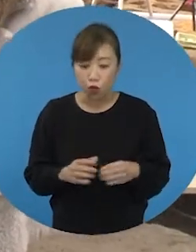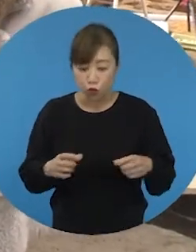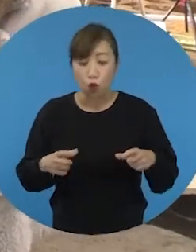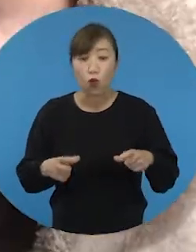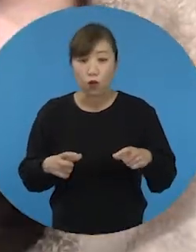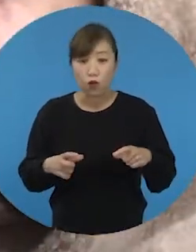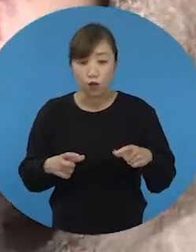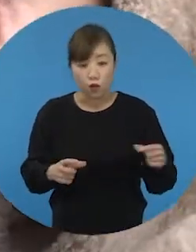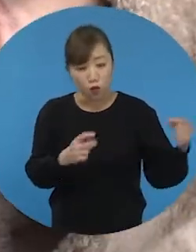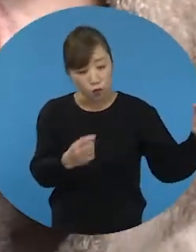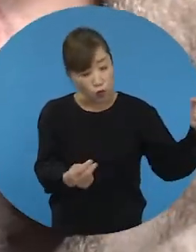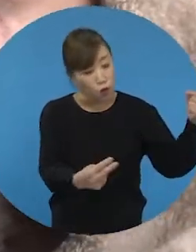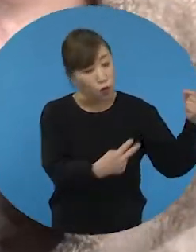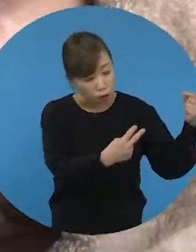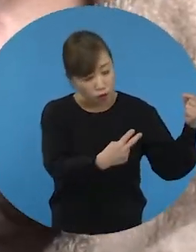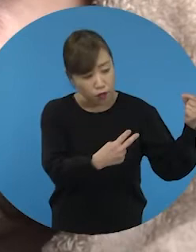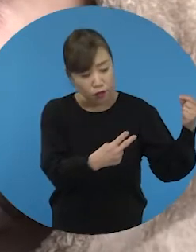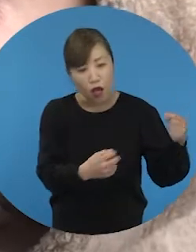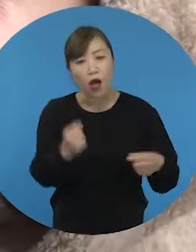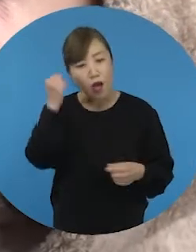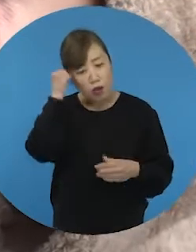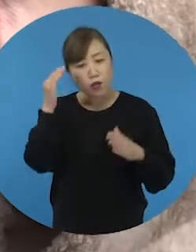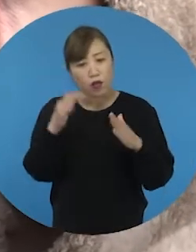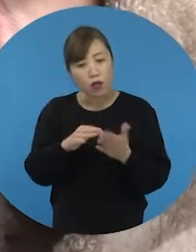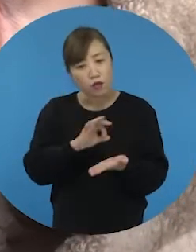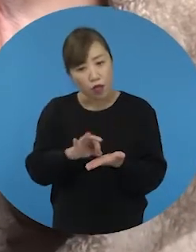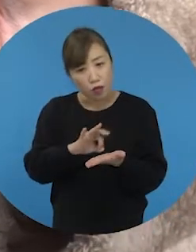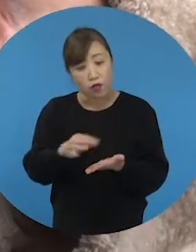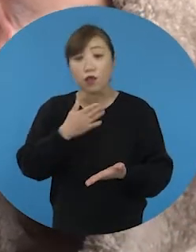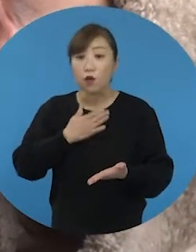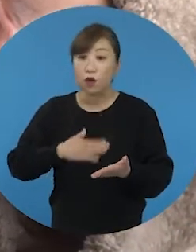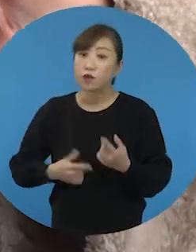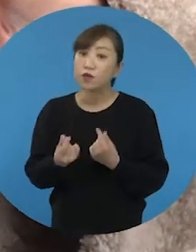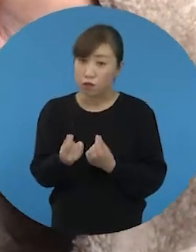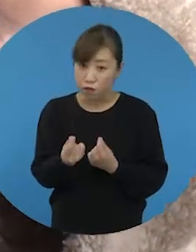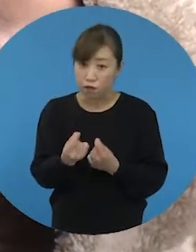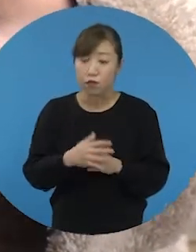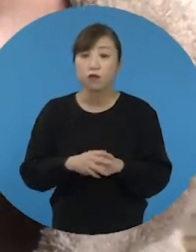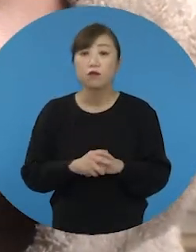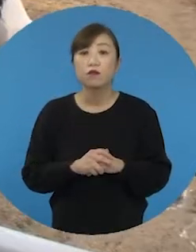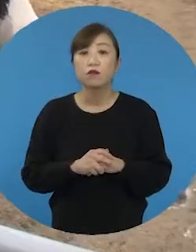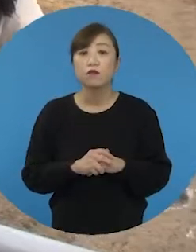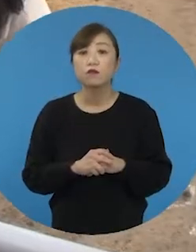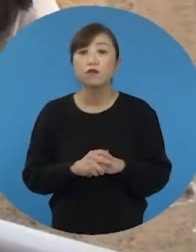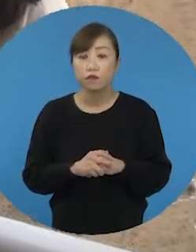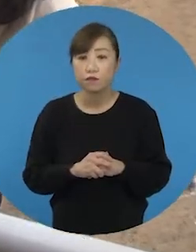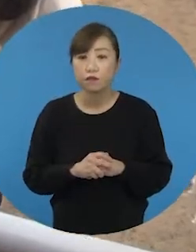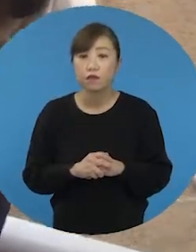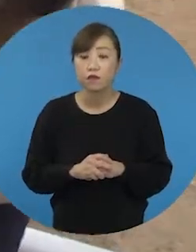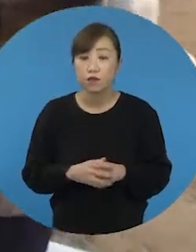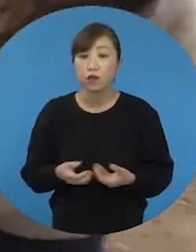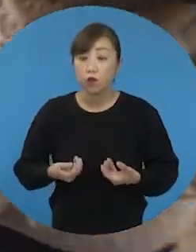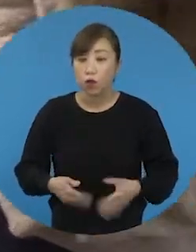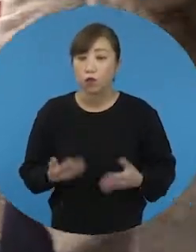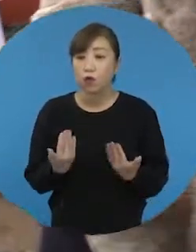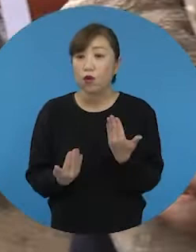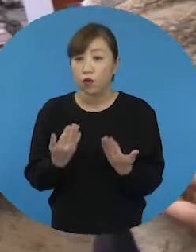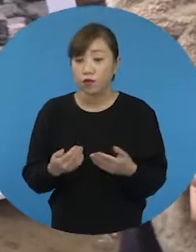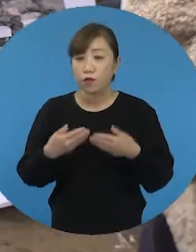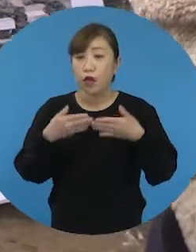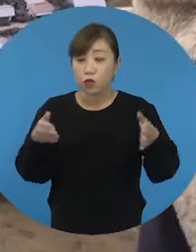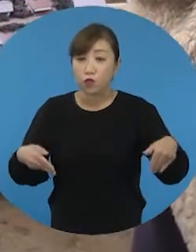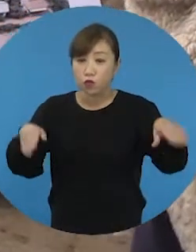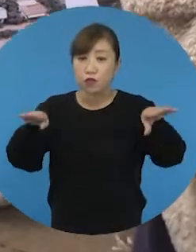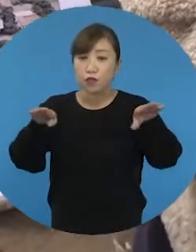ところから使われていたっていうのが分かるってことですね。 はい、 うわ、 こちらが郷土の森博物館に展示